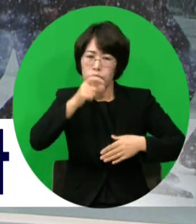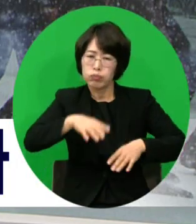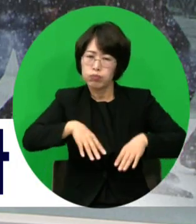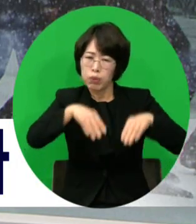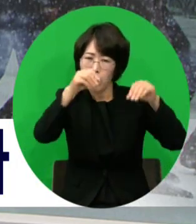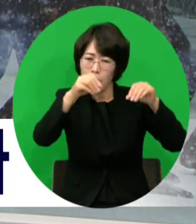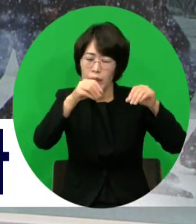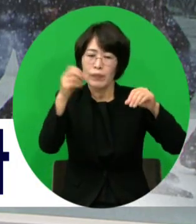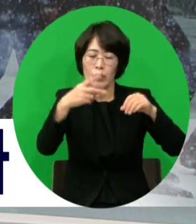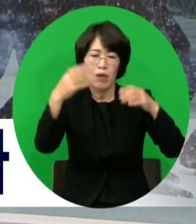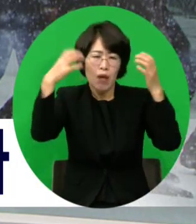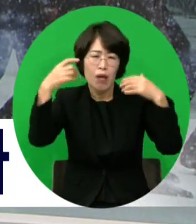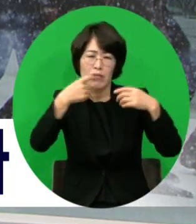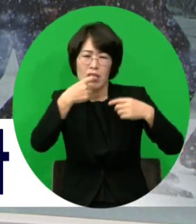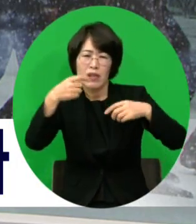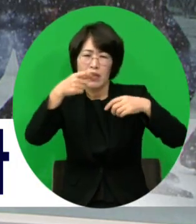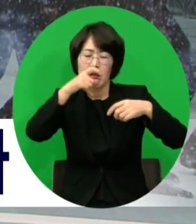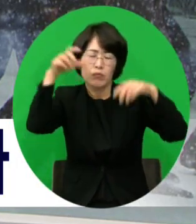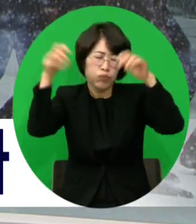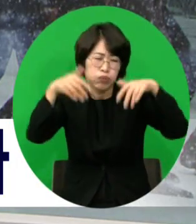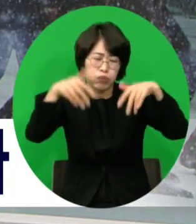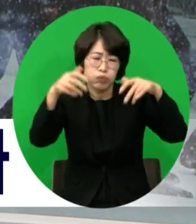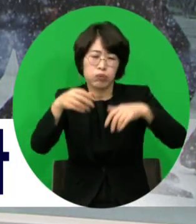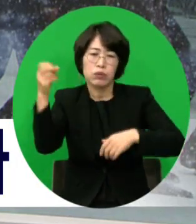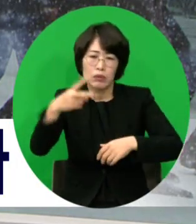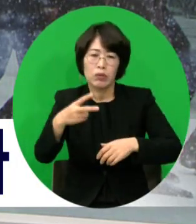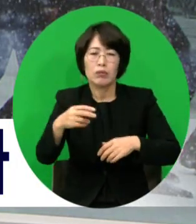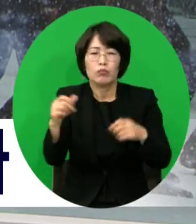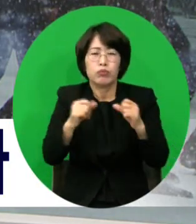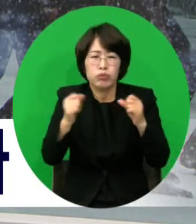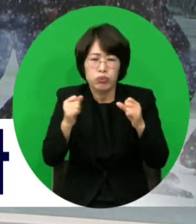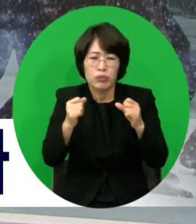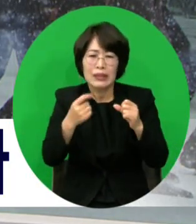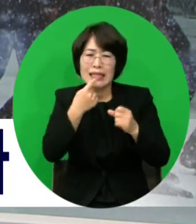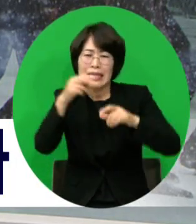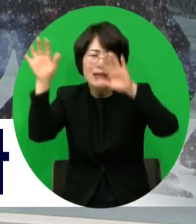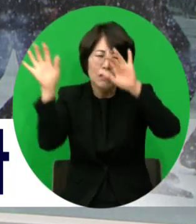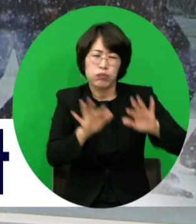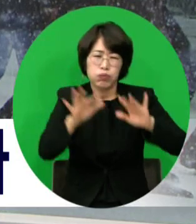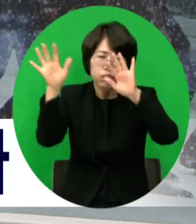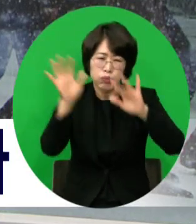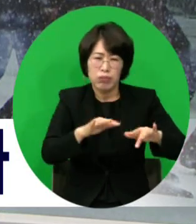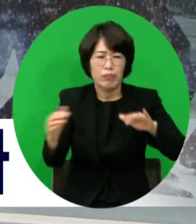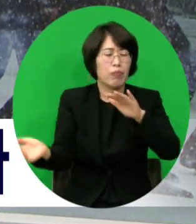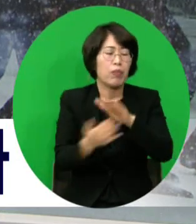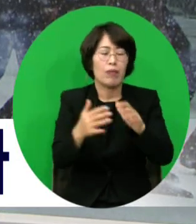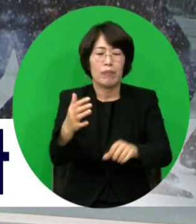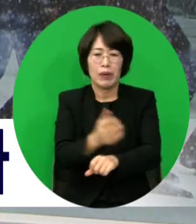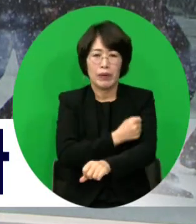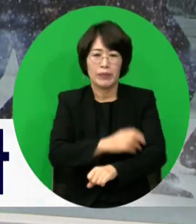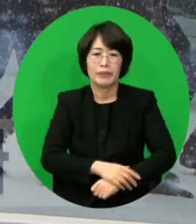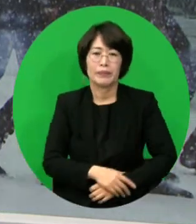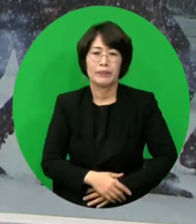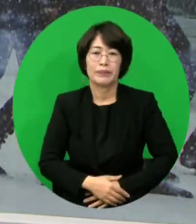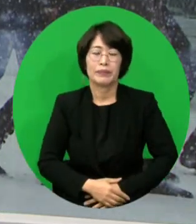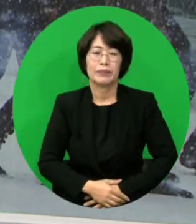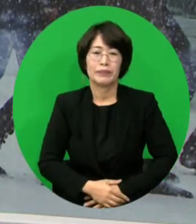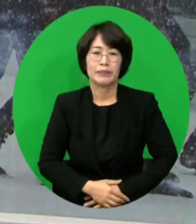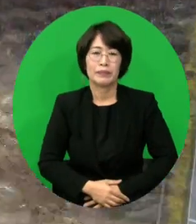물러가자 여름에는 집중호우로 피해가 속출했고 겨울이 되자 기록적인 폭설이 내렸습니다. 안준호